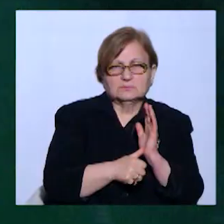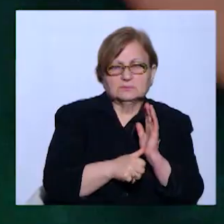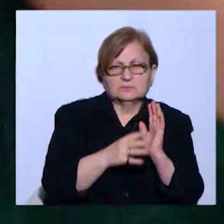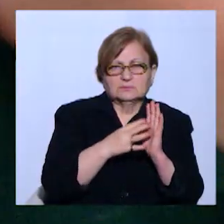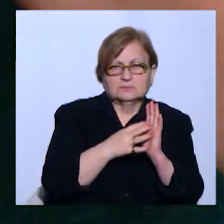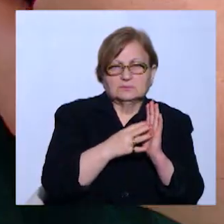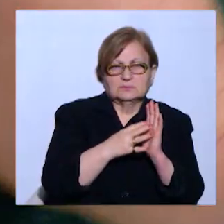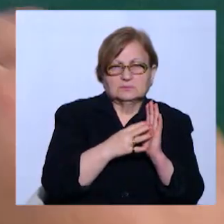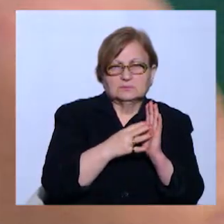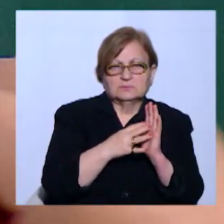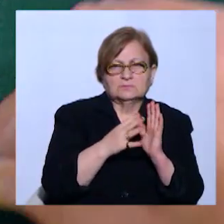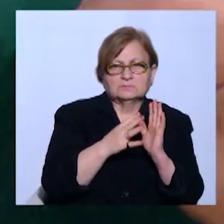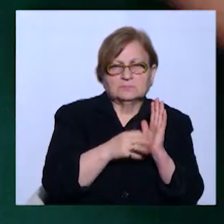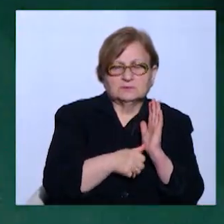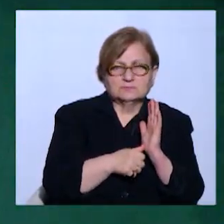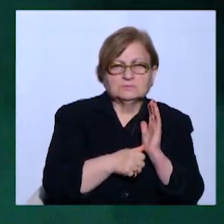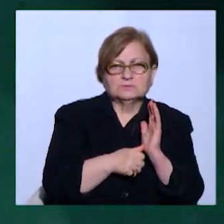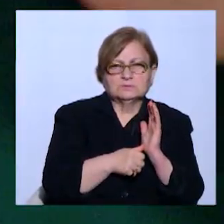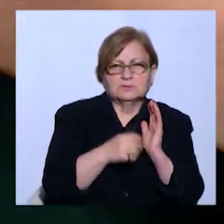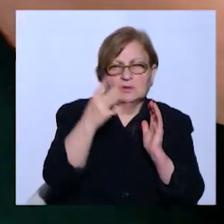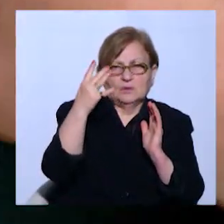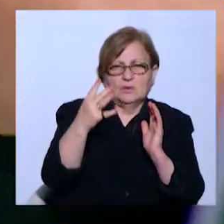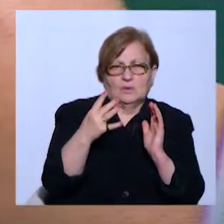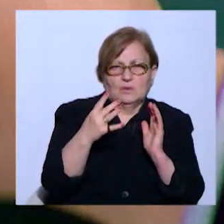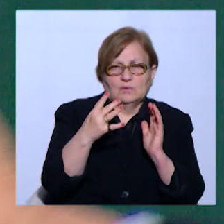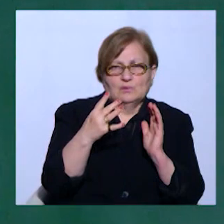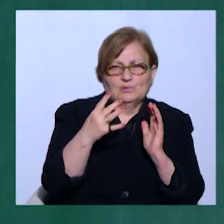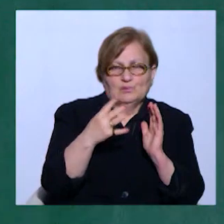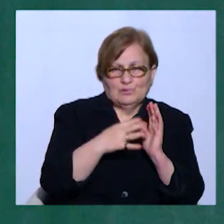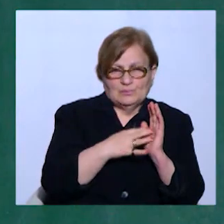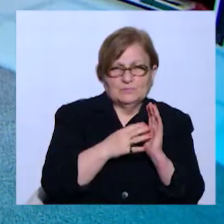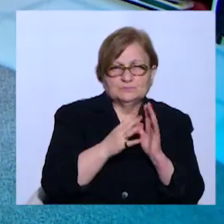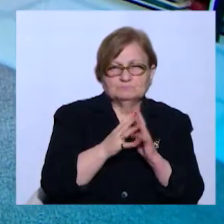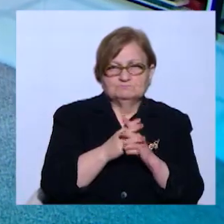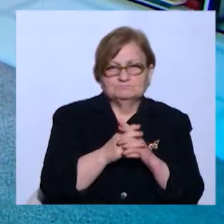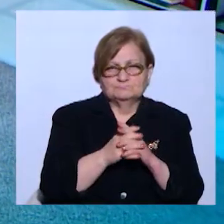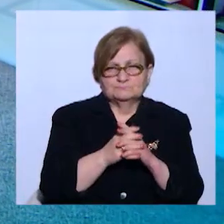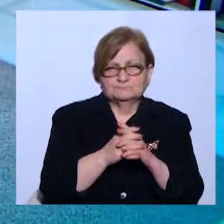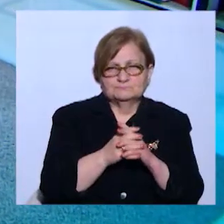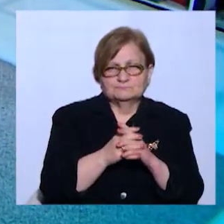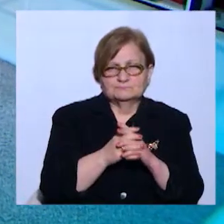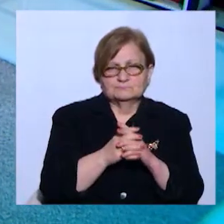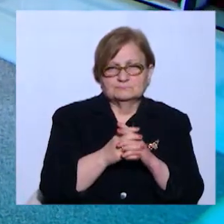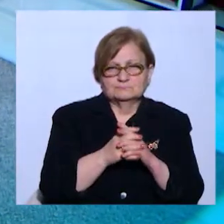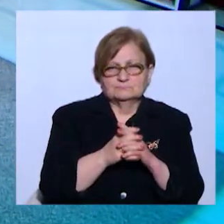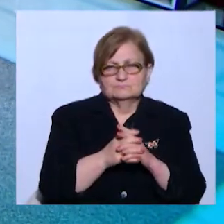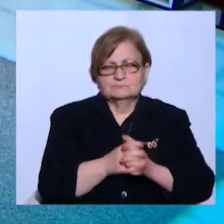9 6-დი. 4 19-დი. ჩემო